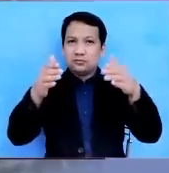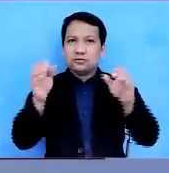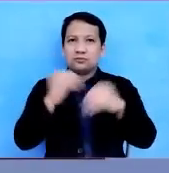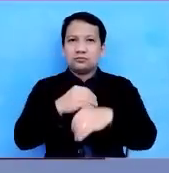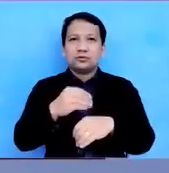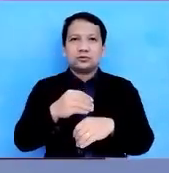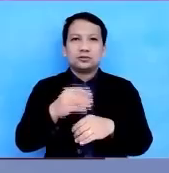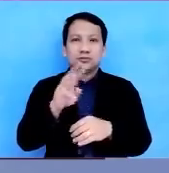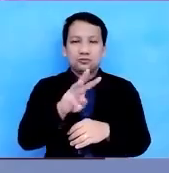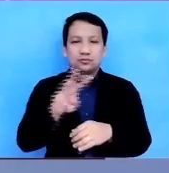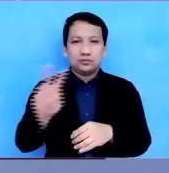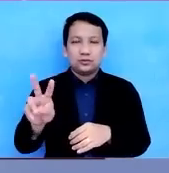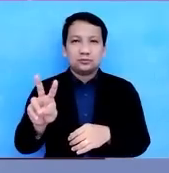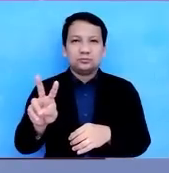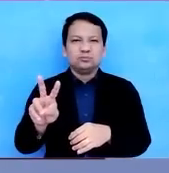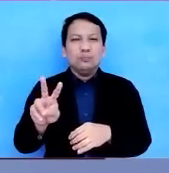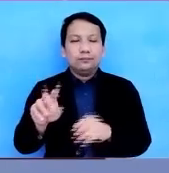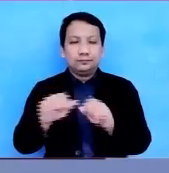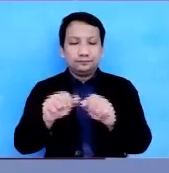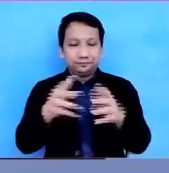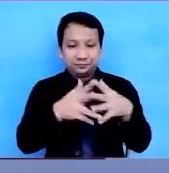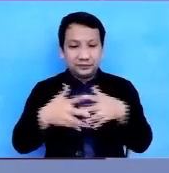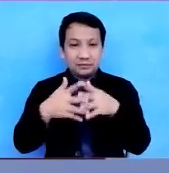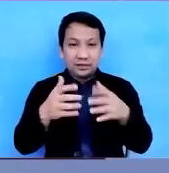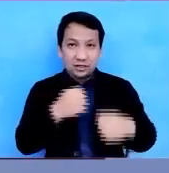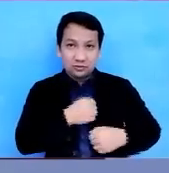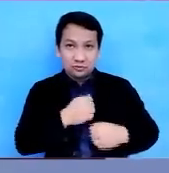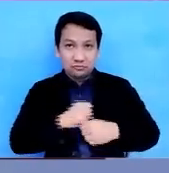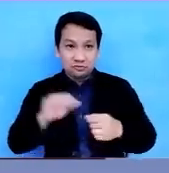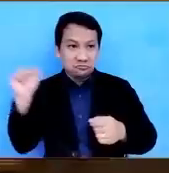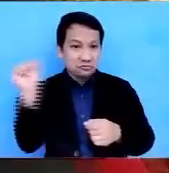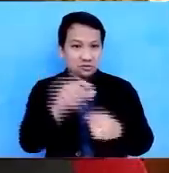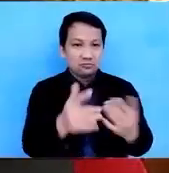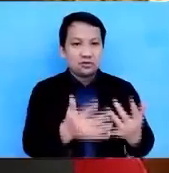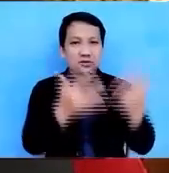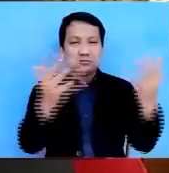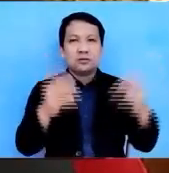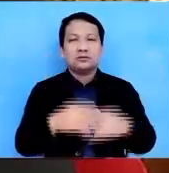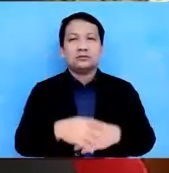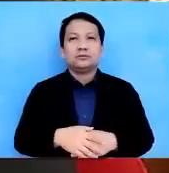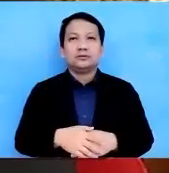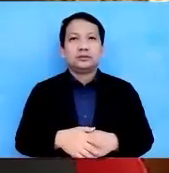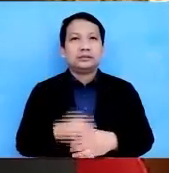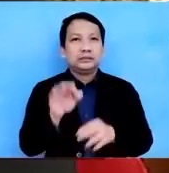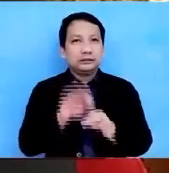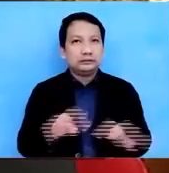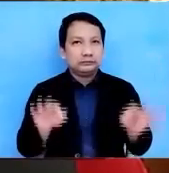II. Ang mga Amerikano, sila mismong sumunog sa gusali. Kinailangan siyang